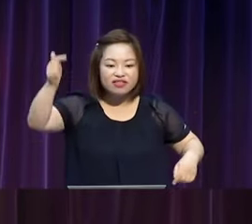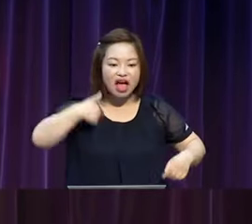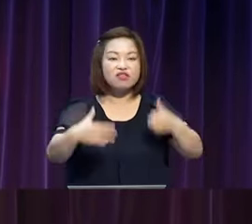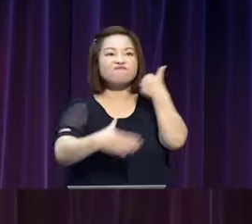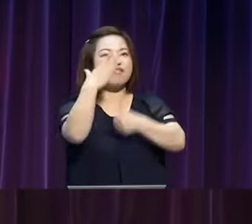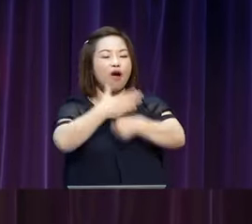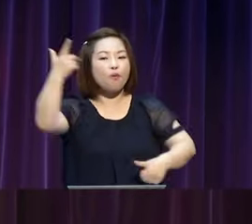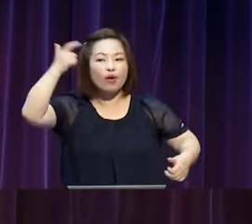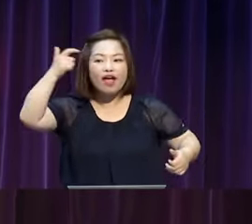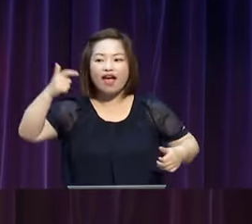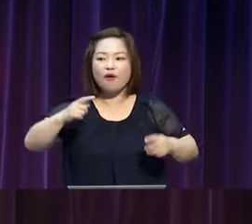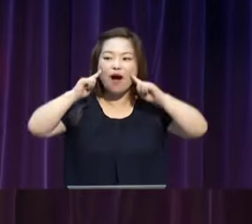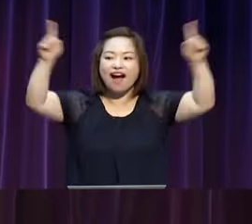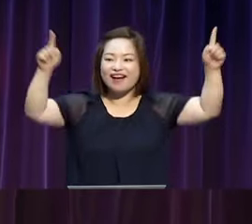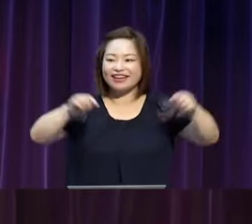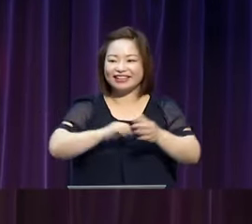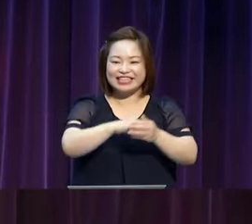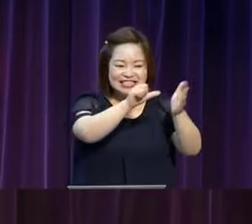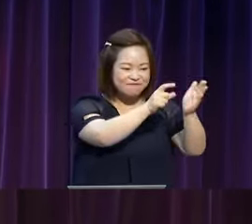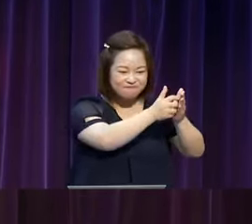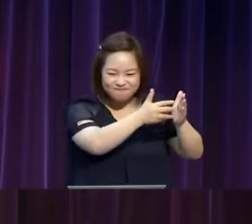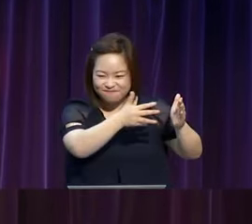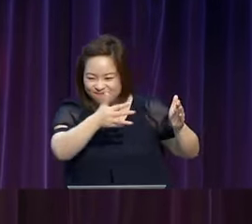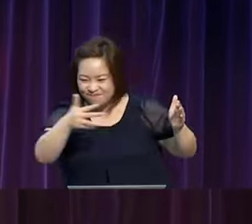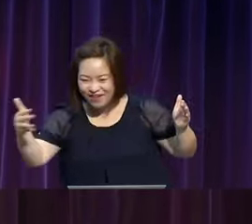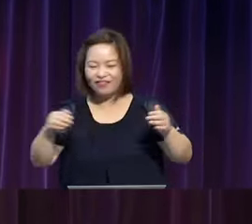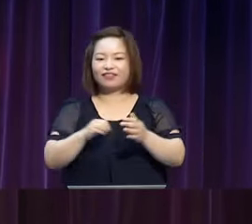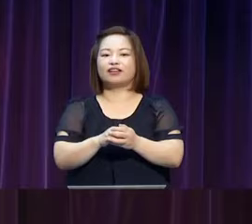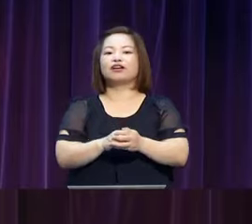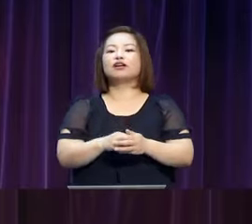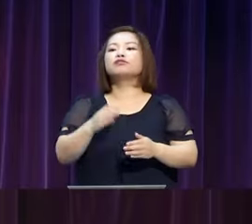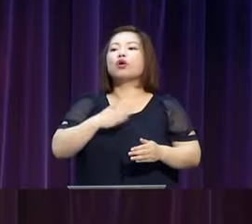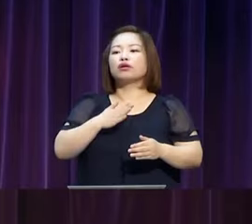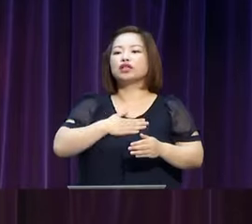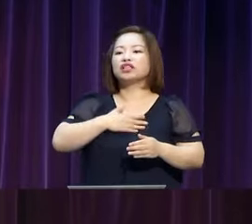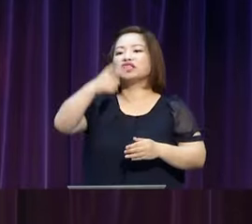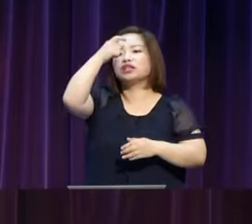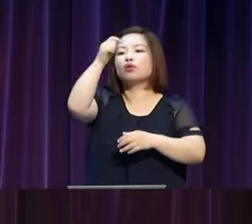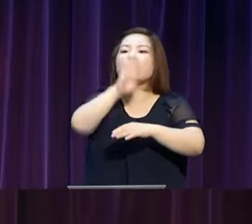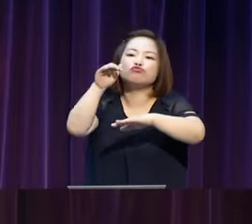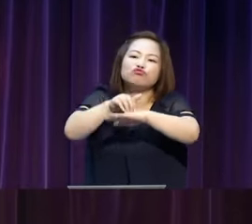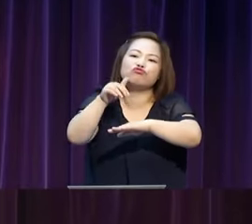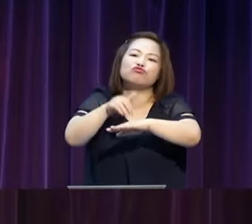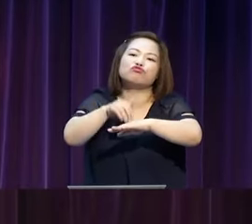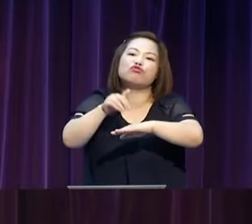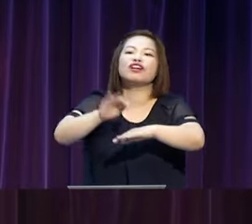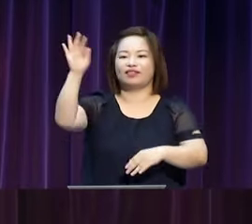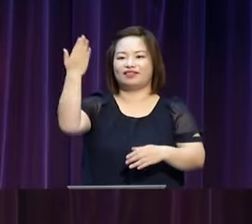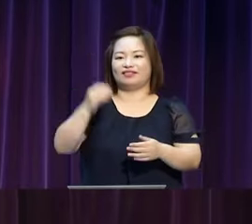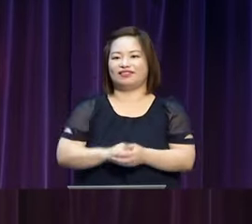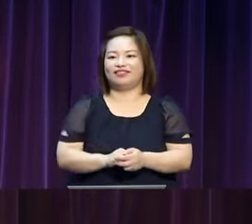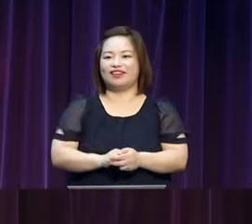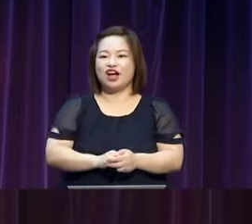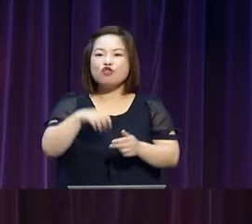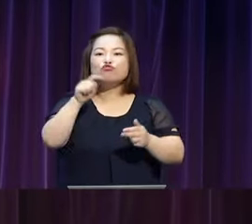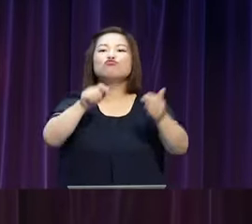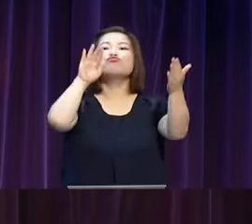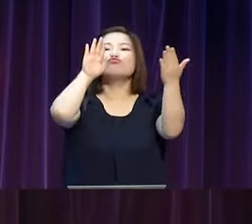예. 한참 좀 지났는데 그게 저한테는 굉장히 좋은 시간이 됐어요. 그